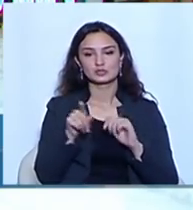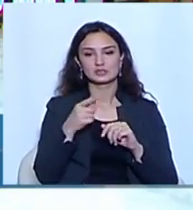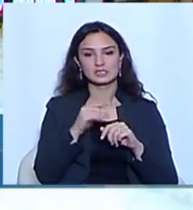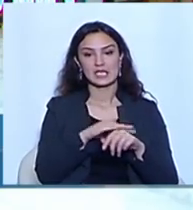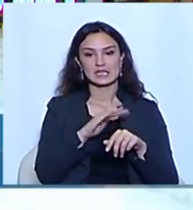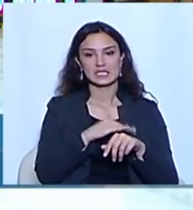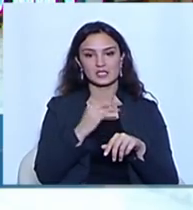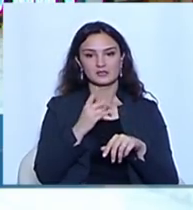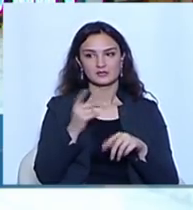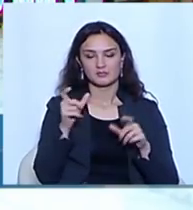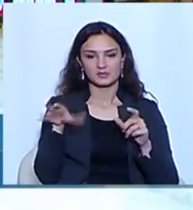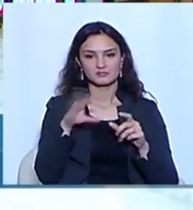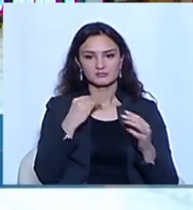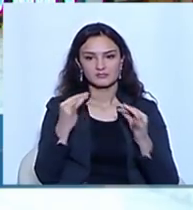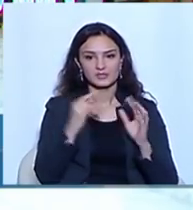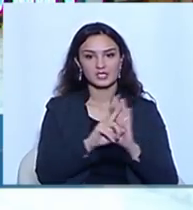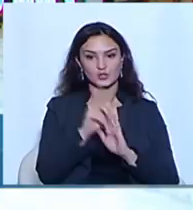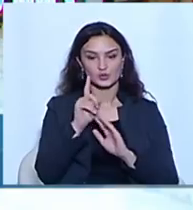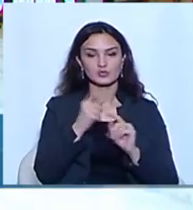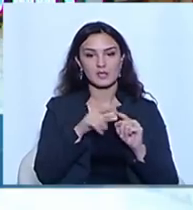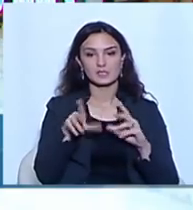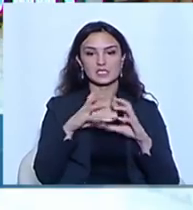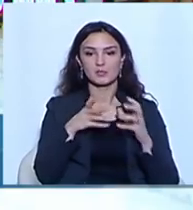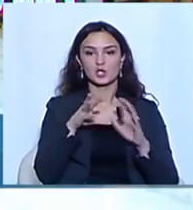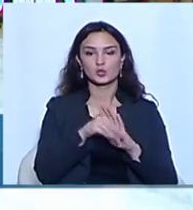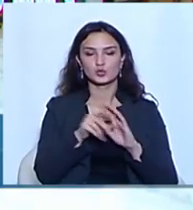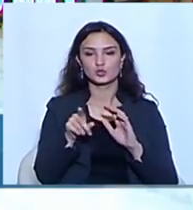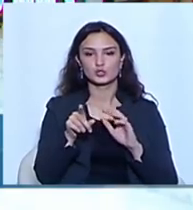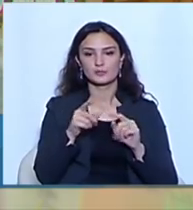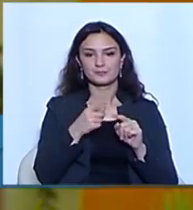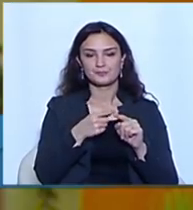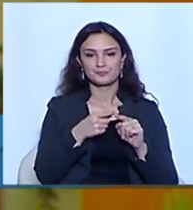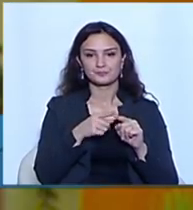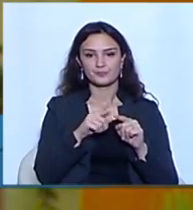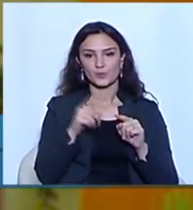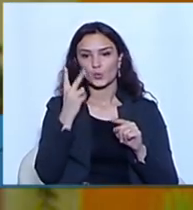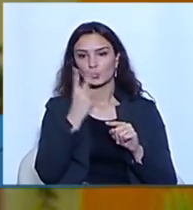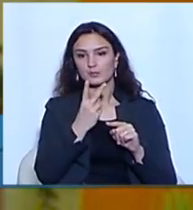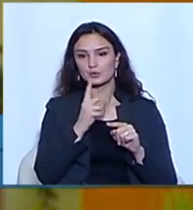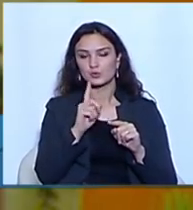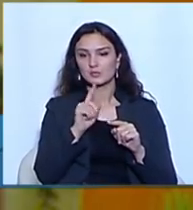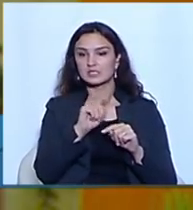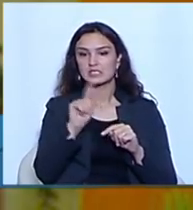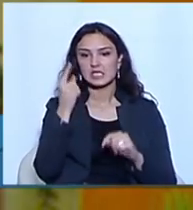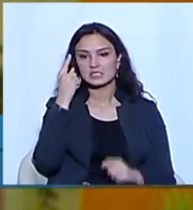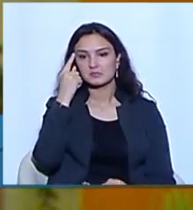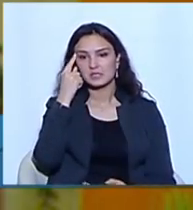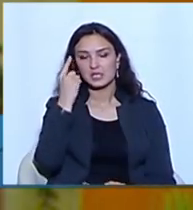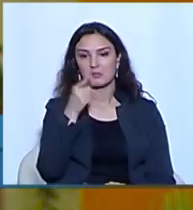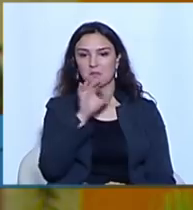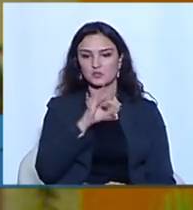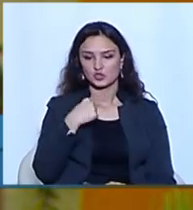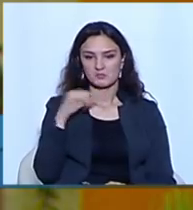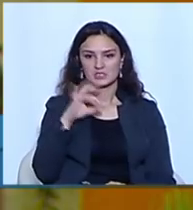კეთილგანწყობა დაიმსახუროს და უკვე ამ სამყაროს უკუკავშირის თვალსაზრისით უყურებს რომ ისინი რას იფიქრებენ